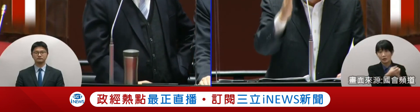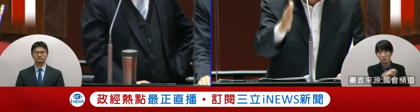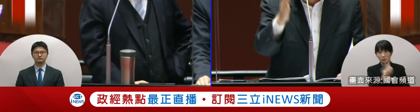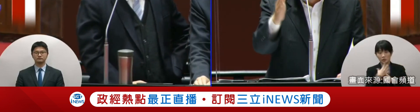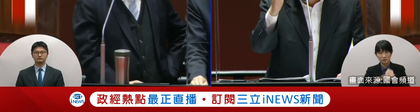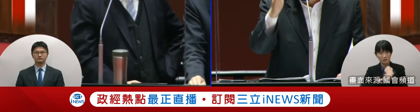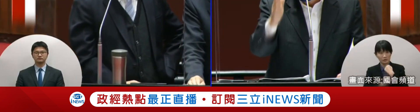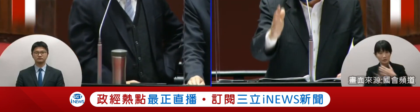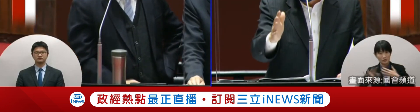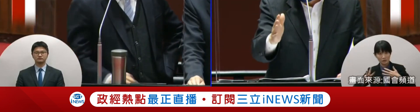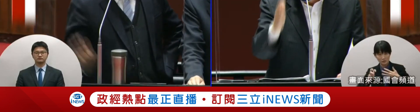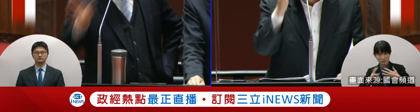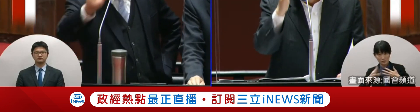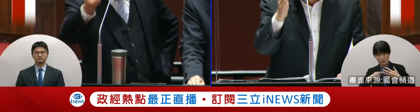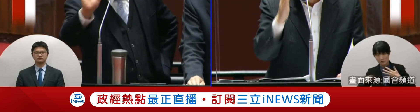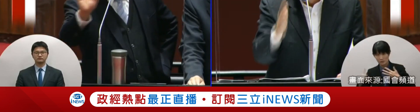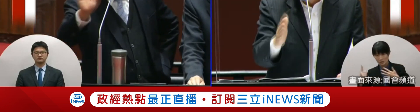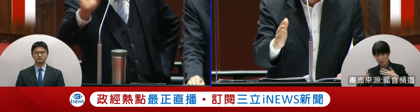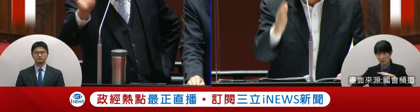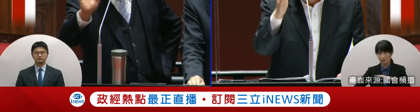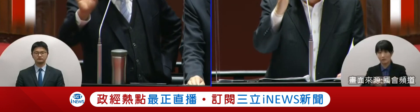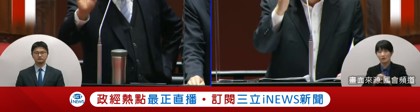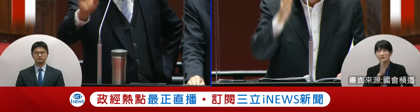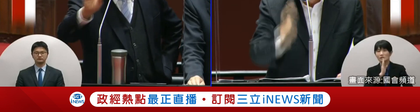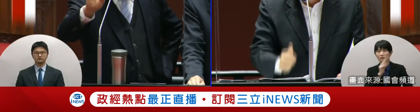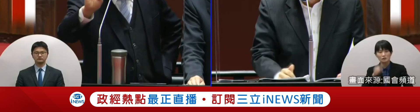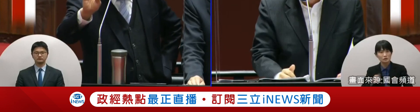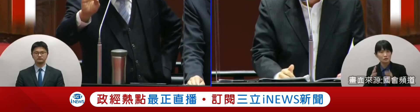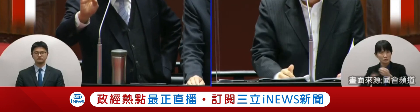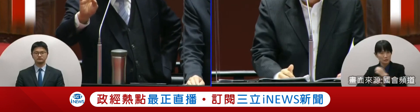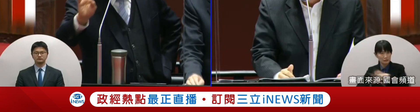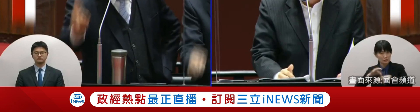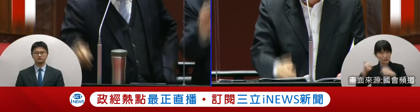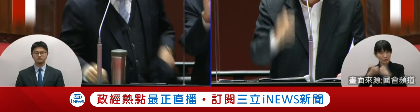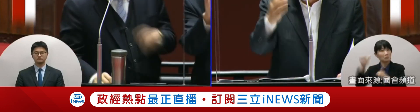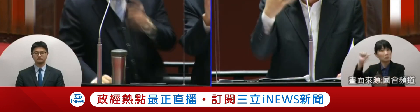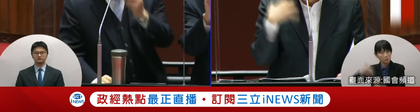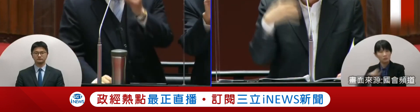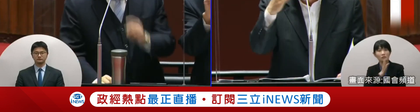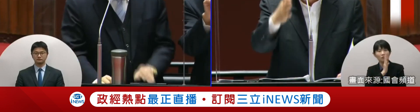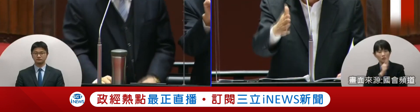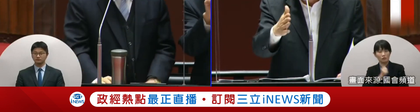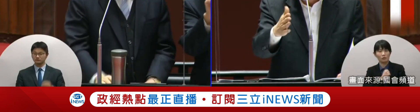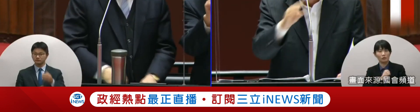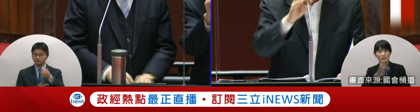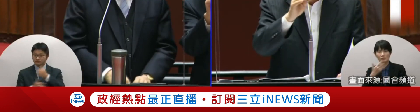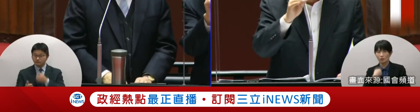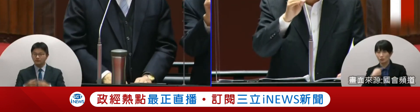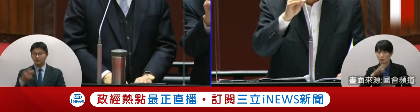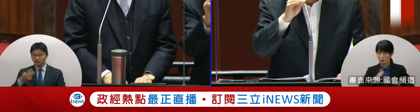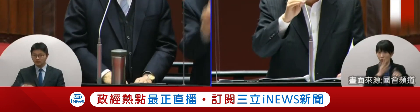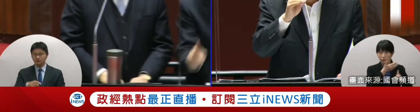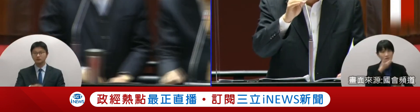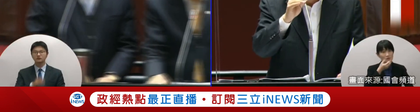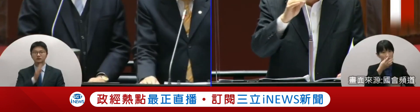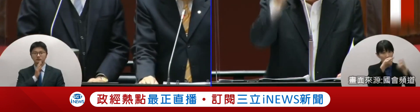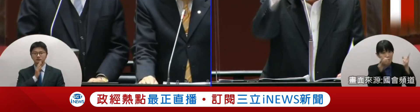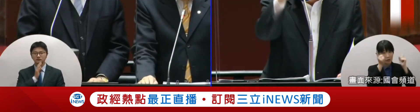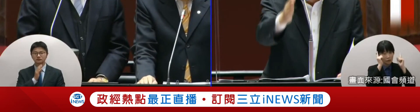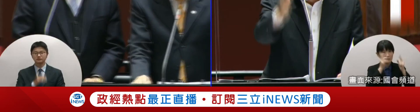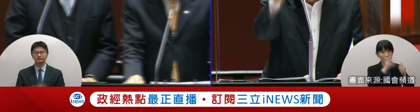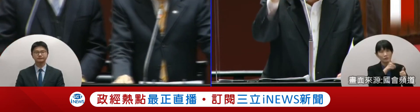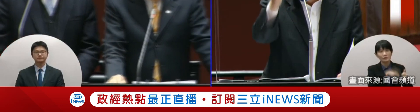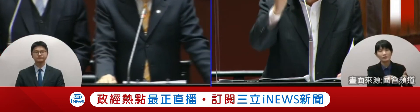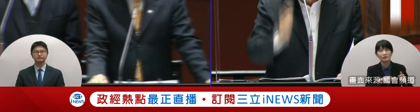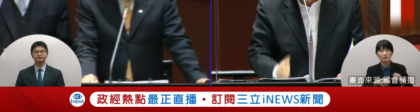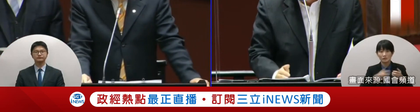的是33之1条。那这个部分的时候，针对基金会这边在做惩处，所以我问的是清华大学，因为我要了解